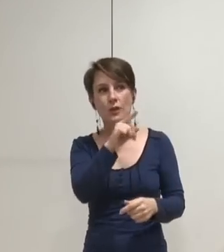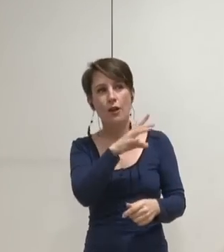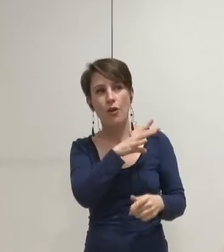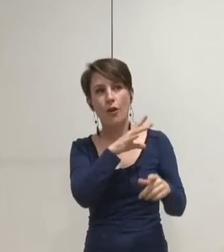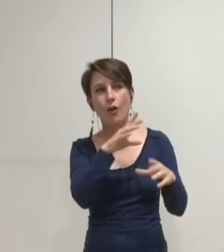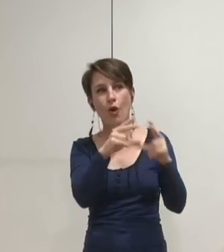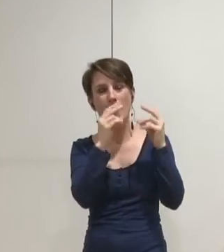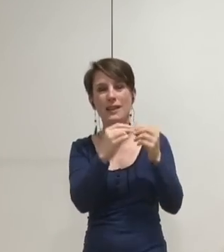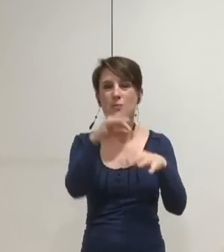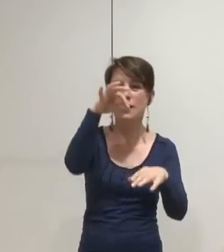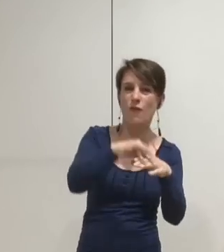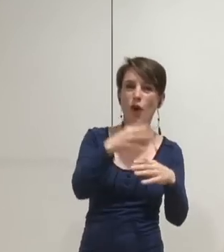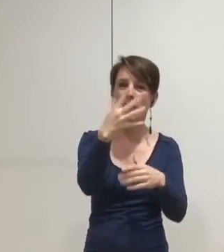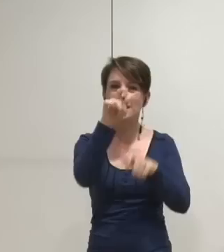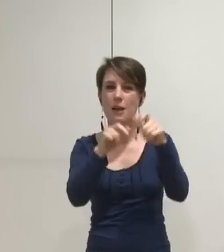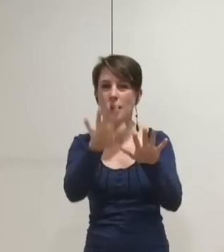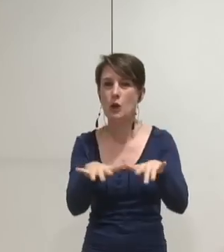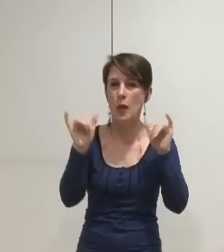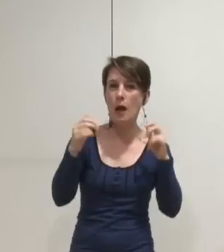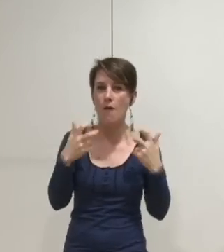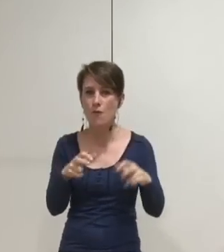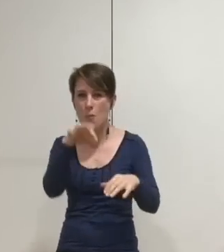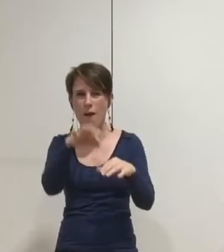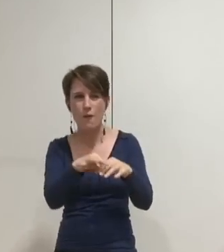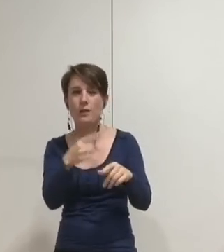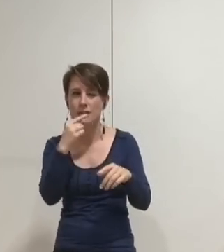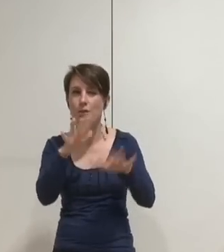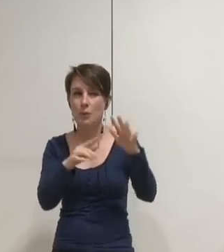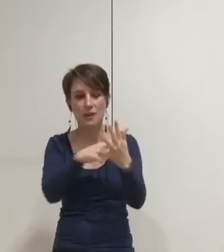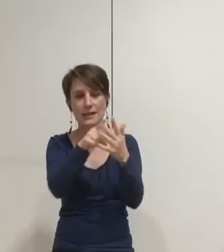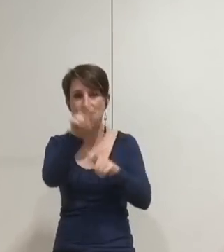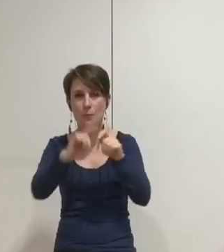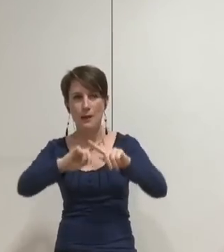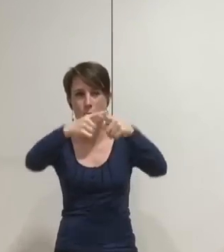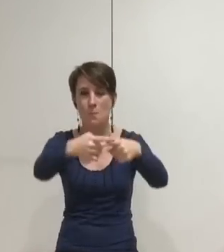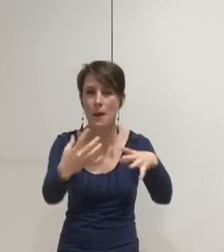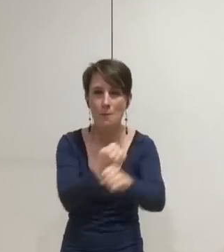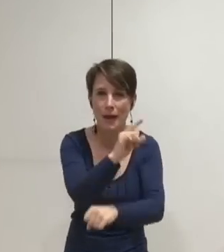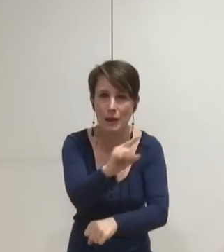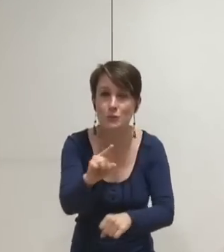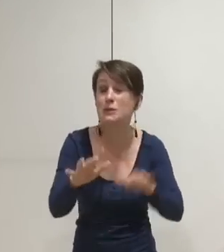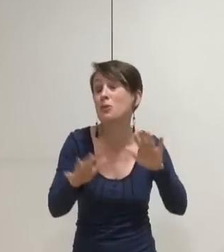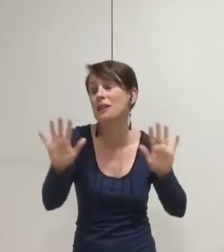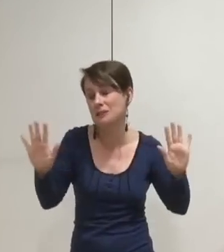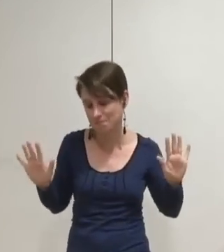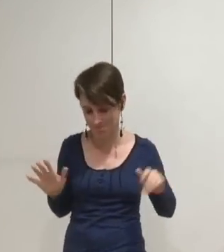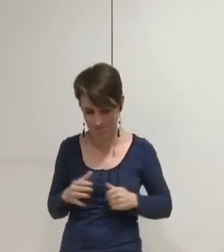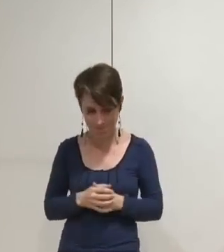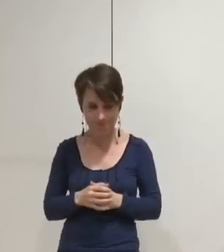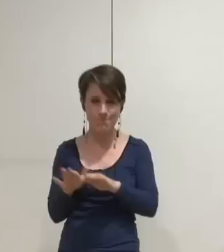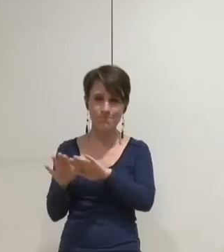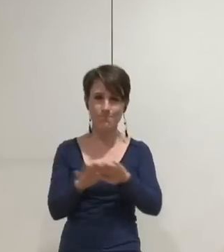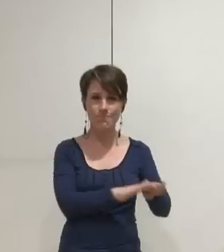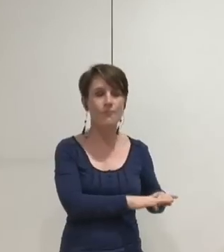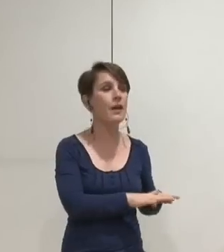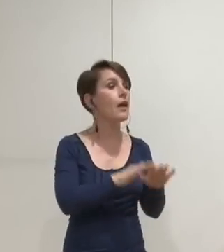vote un peu alambiqué de Madame compara alors ensuite sur la question de la privatisation puisque